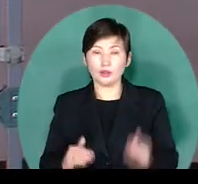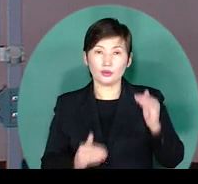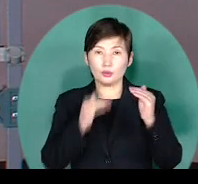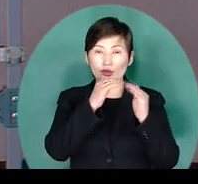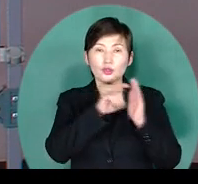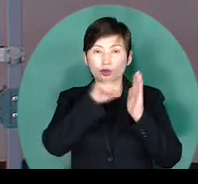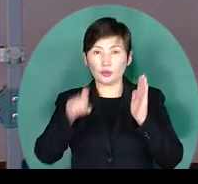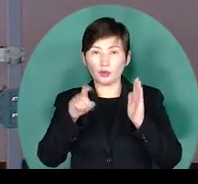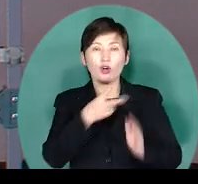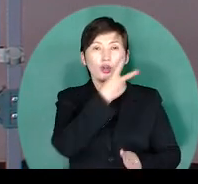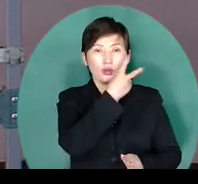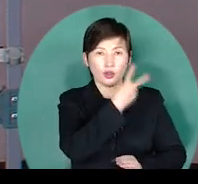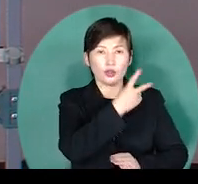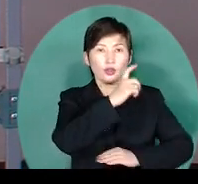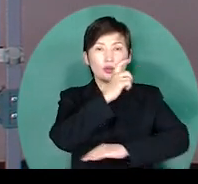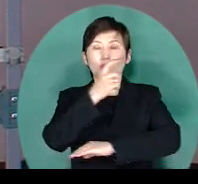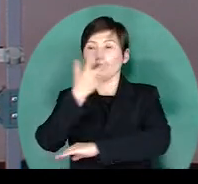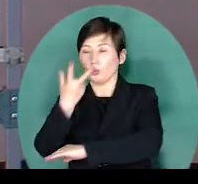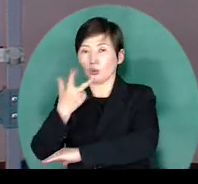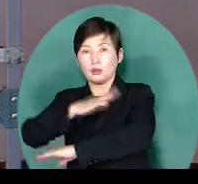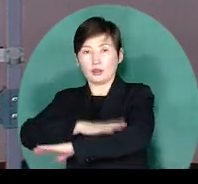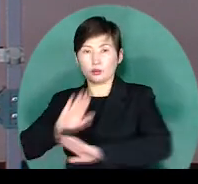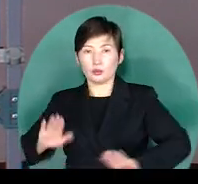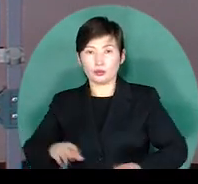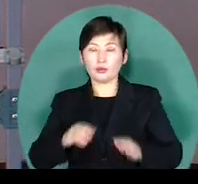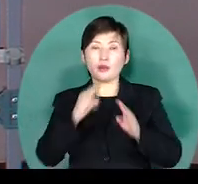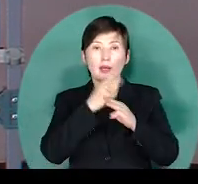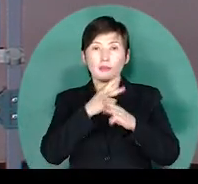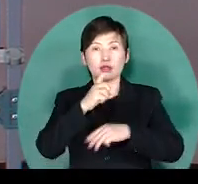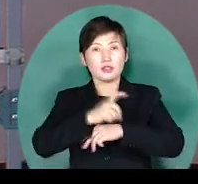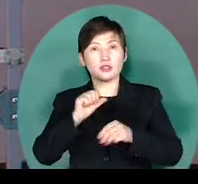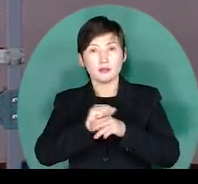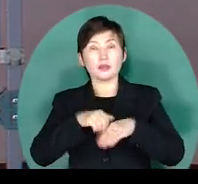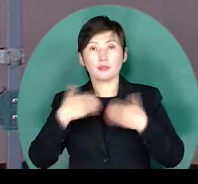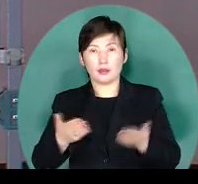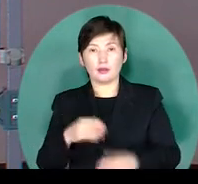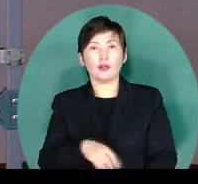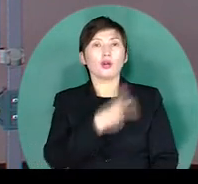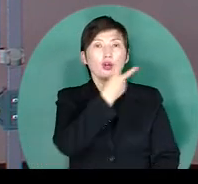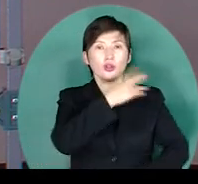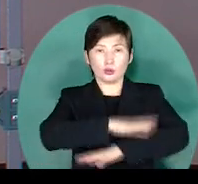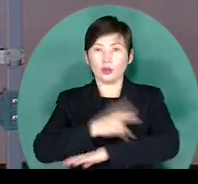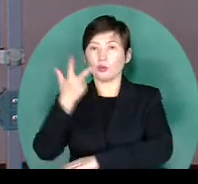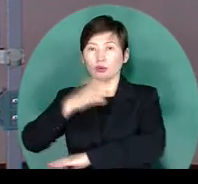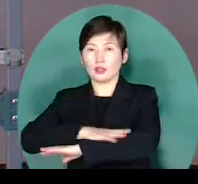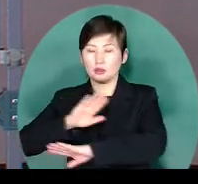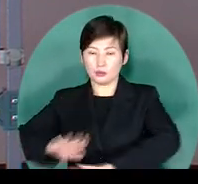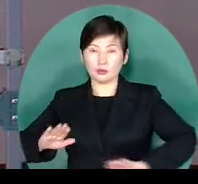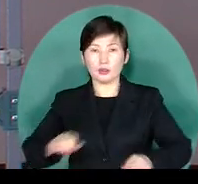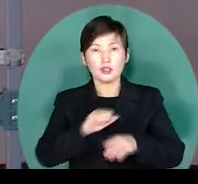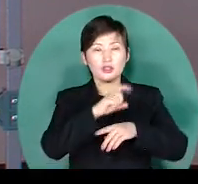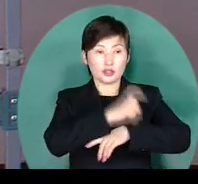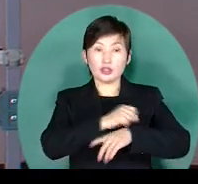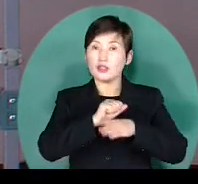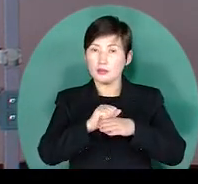Өөрсдөө хөтөлбөрөөр хичээлж би 2-3 дугаар ангийн суралцагчтай математикийн хичээл ороход бэлэн боллоо. 2 болон 3 дугаар ангийн суралцагчид хичээлийн